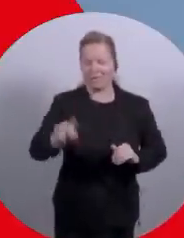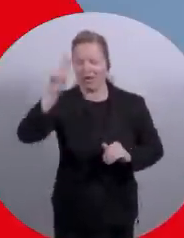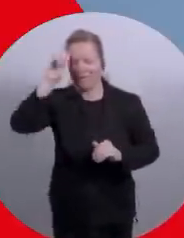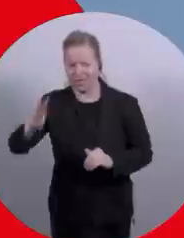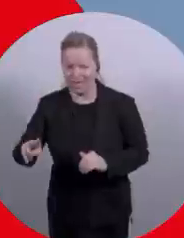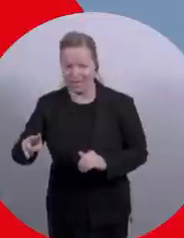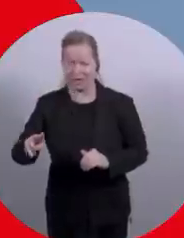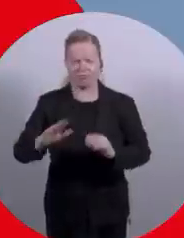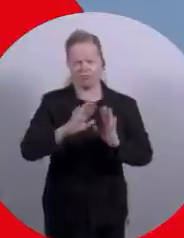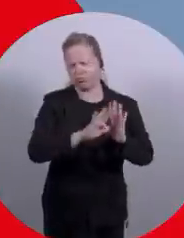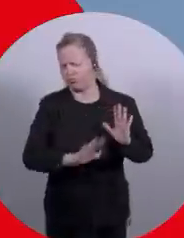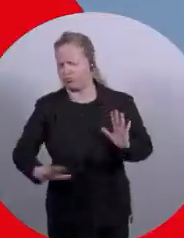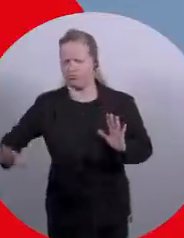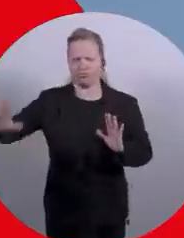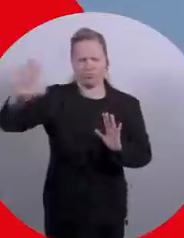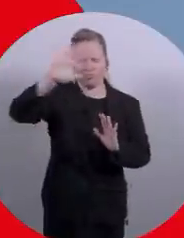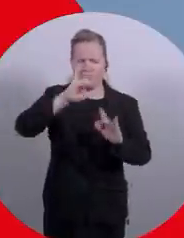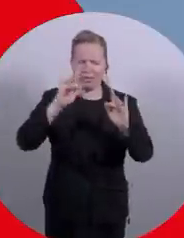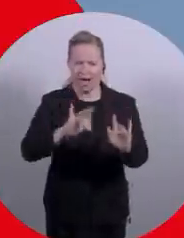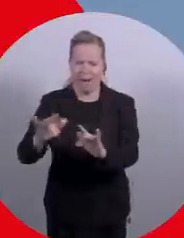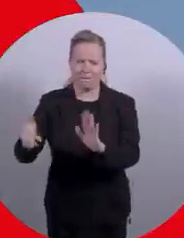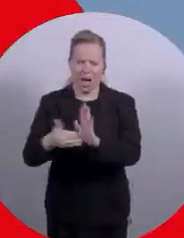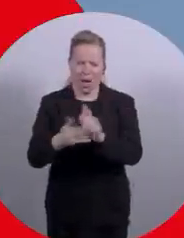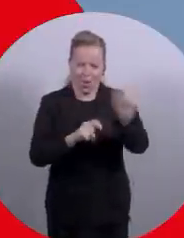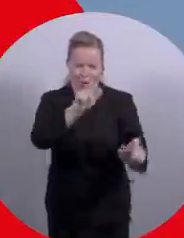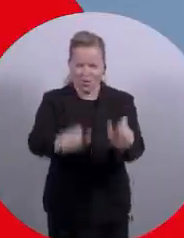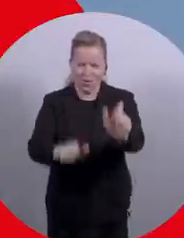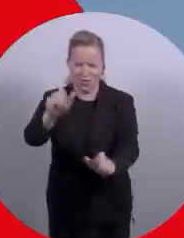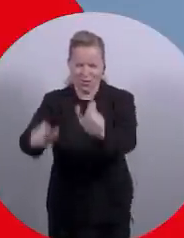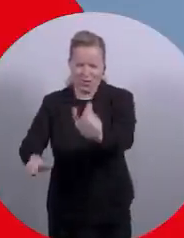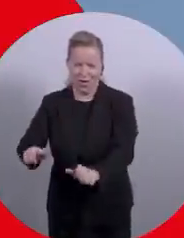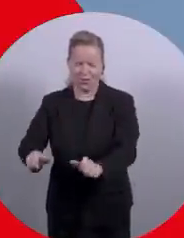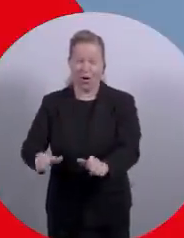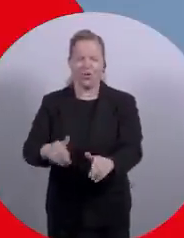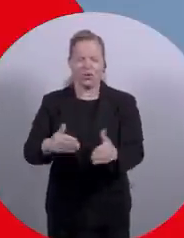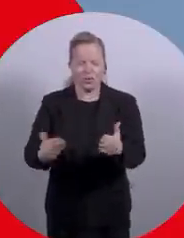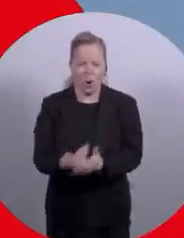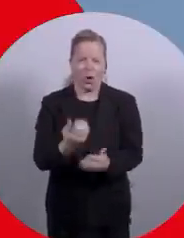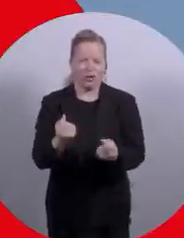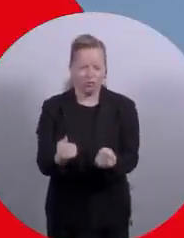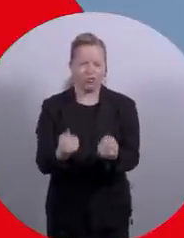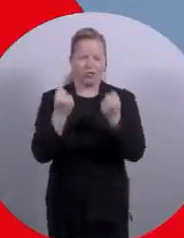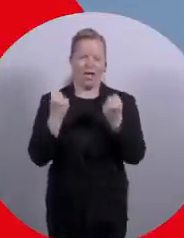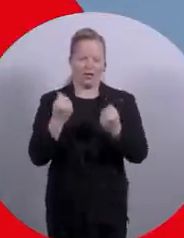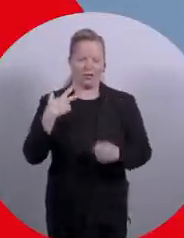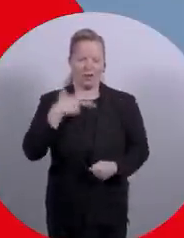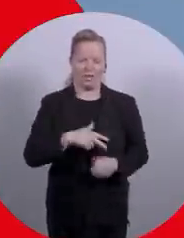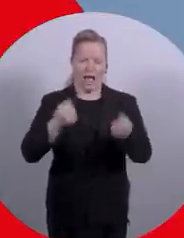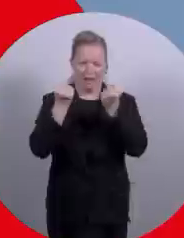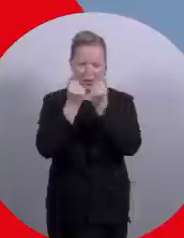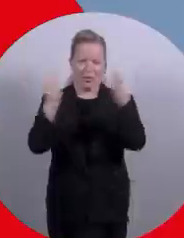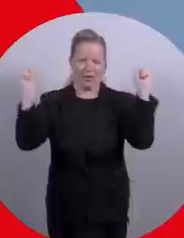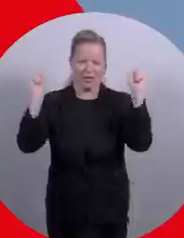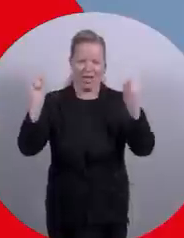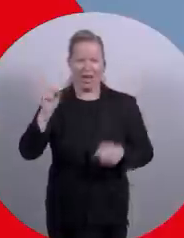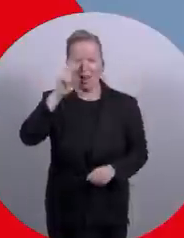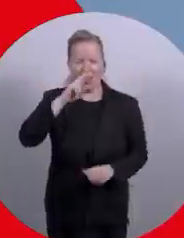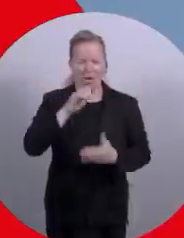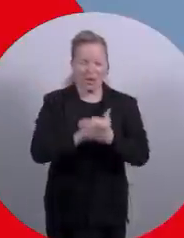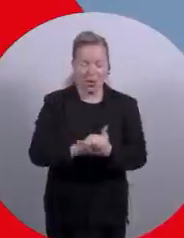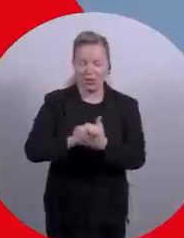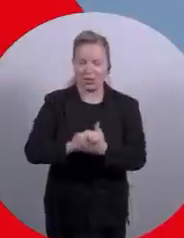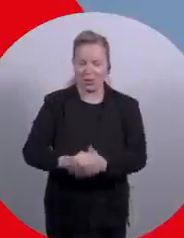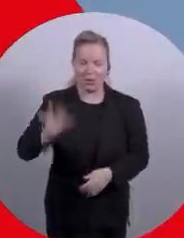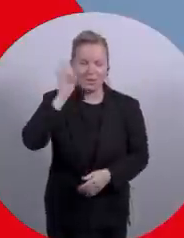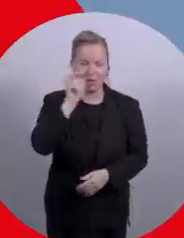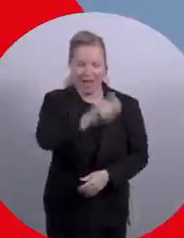um gemeinsam mit großer Stärke in die neue Sozialdemokratie zu gehen liebe Genossinnen und Genossen und jetzt übernehmen wir alle als